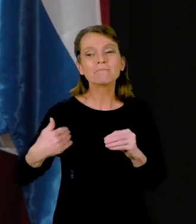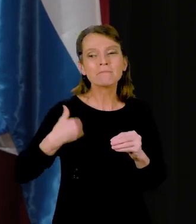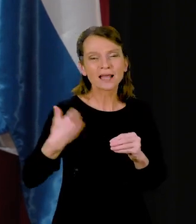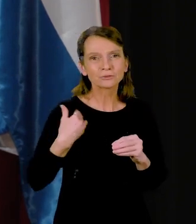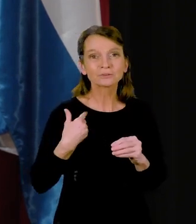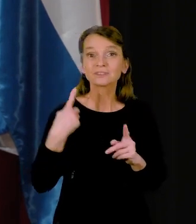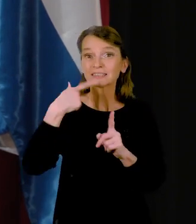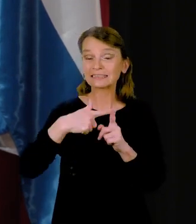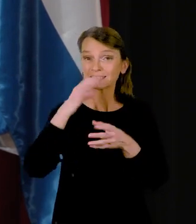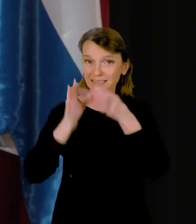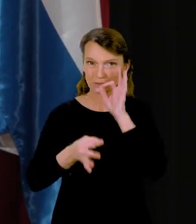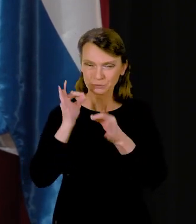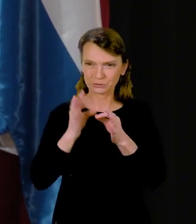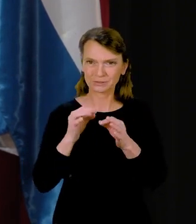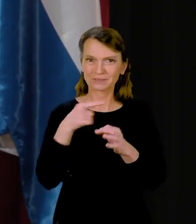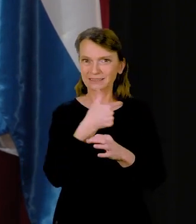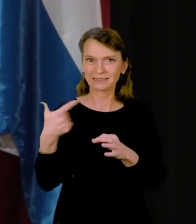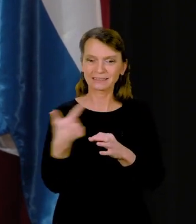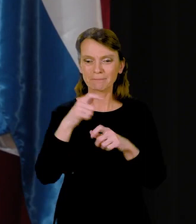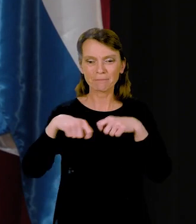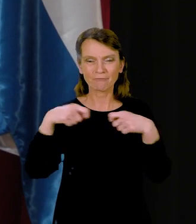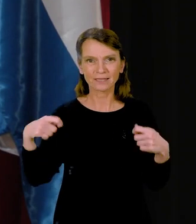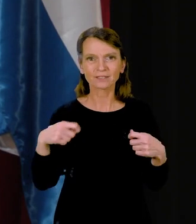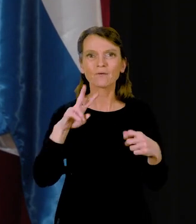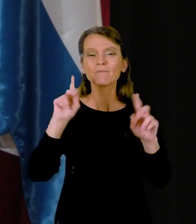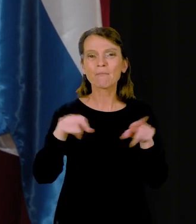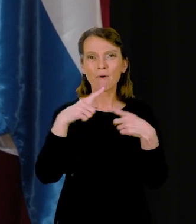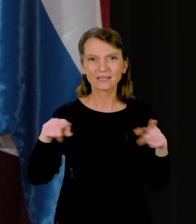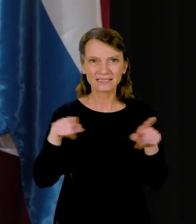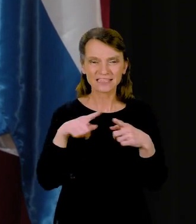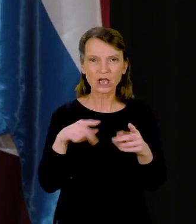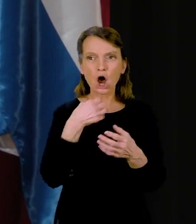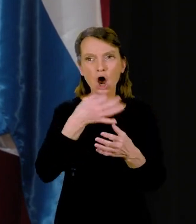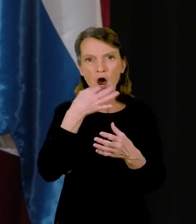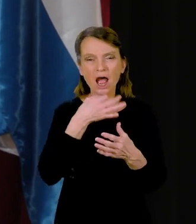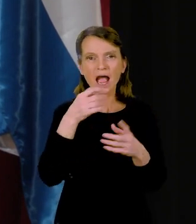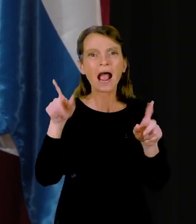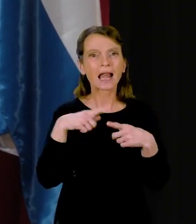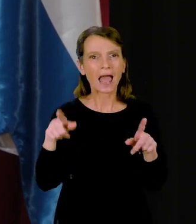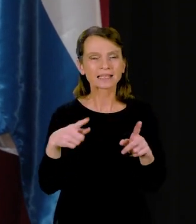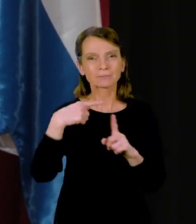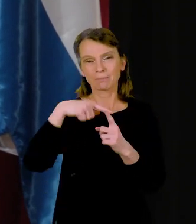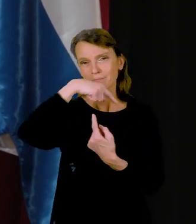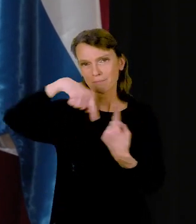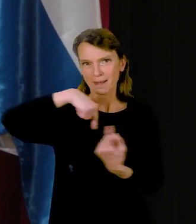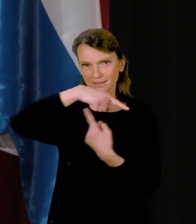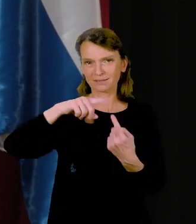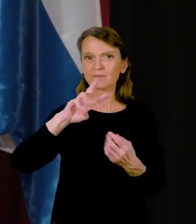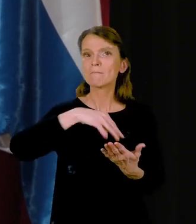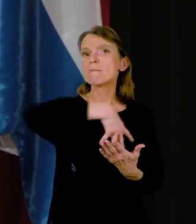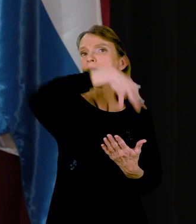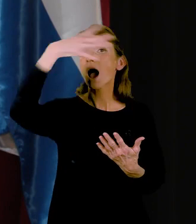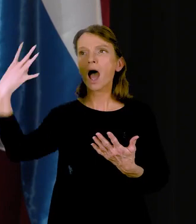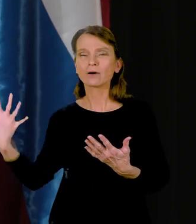in izkušenost in ju povezal v poezijo, glasbo, ples. V